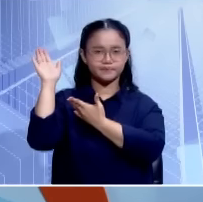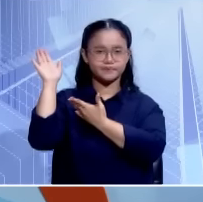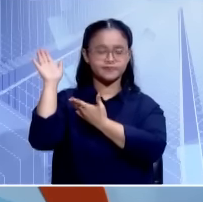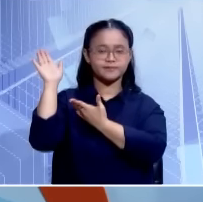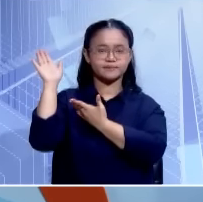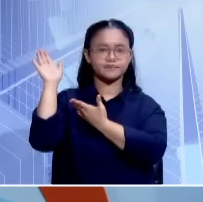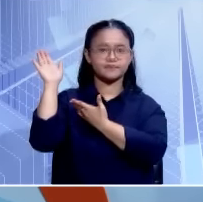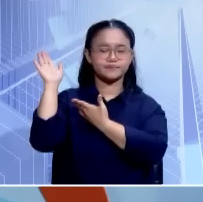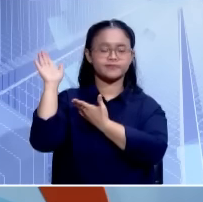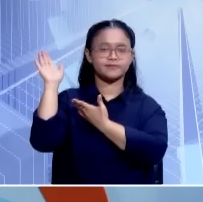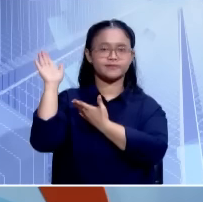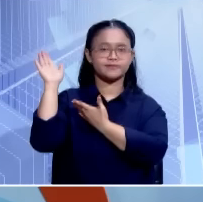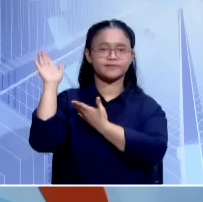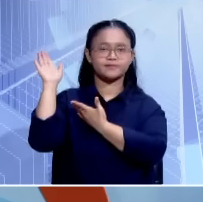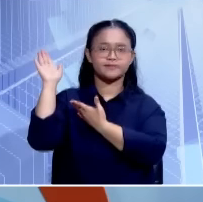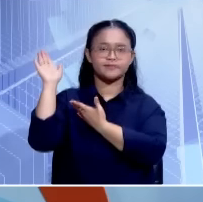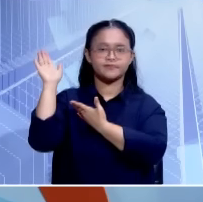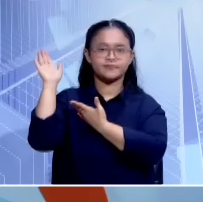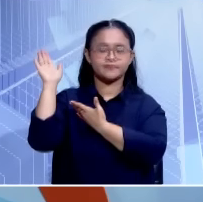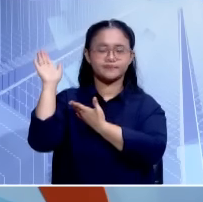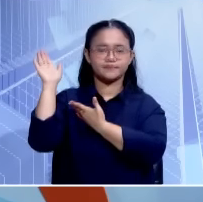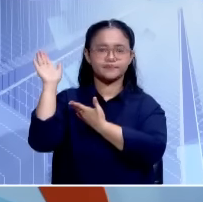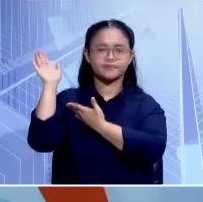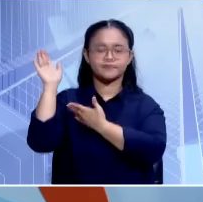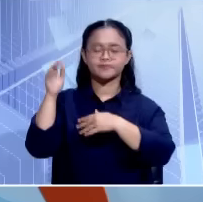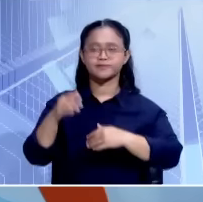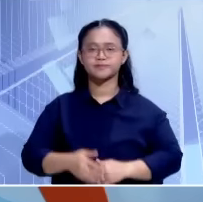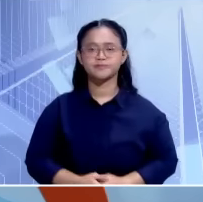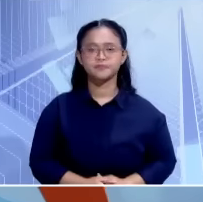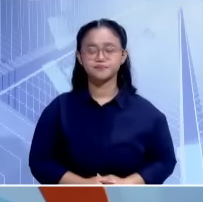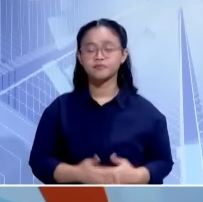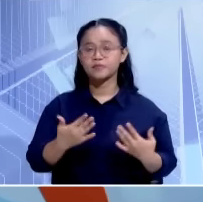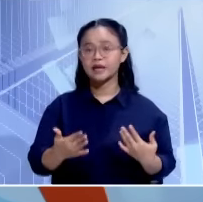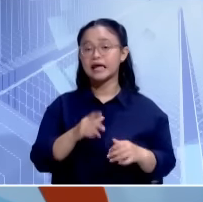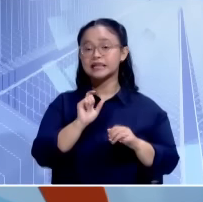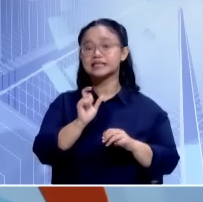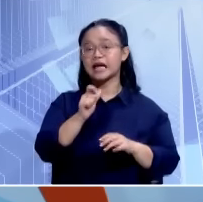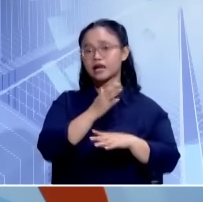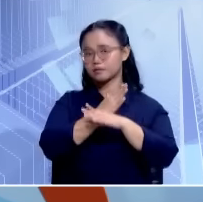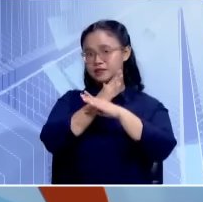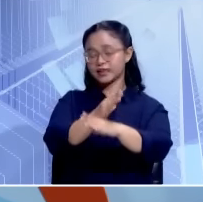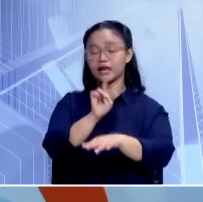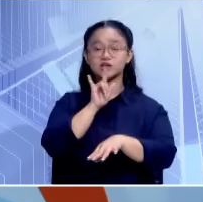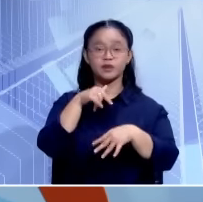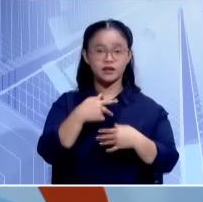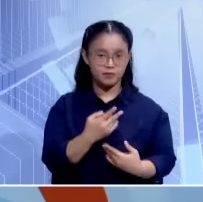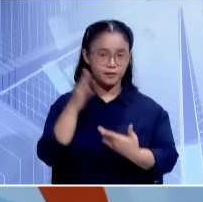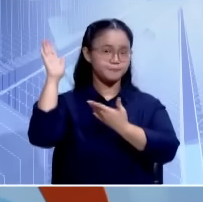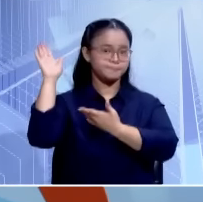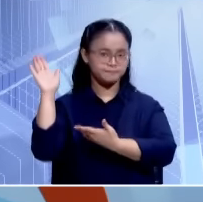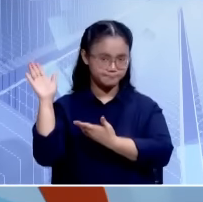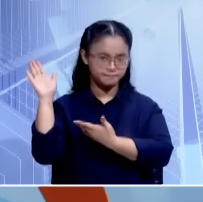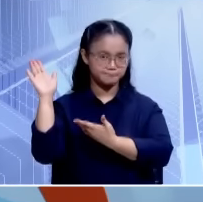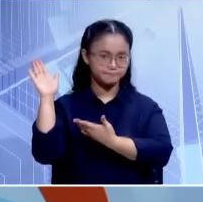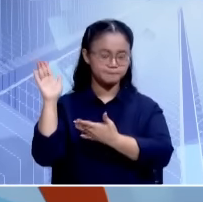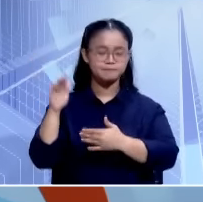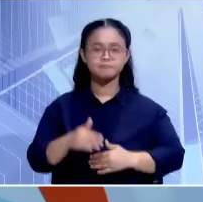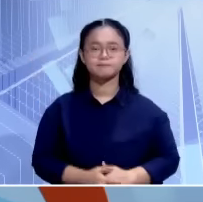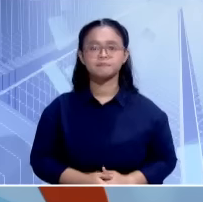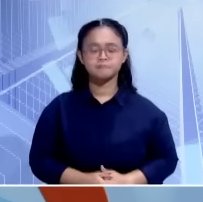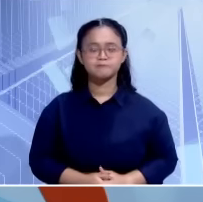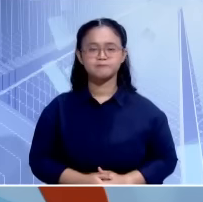pembengkakan, gelenjar getah bening, sakit kepala, dan sakit tenggorokan. Upaya pencegahan bisa dilakukan sebagai berikut. Hindari kontak